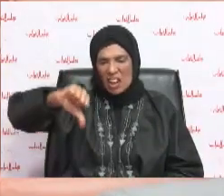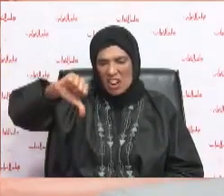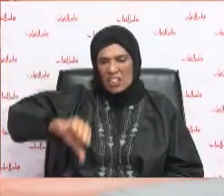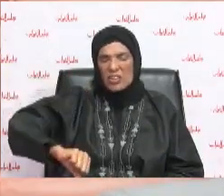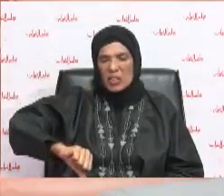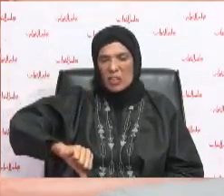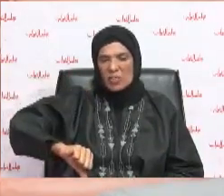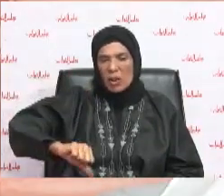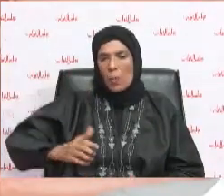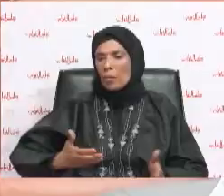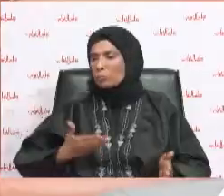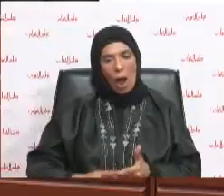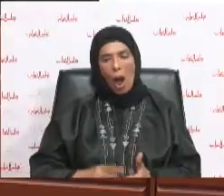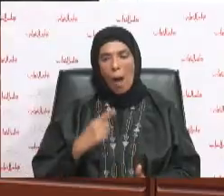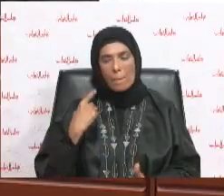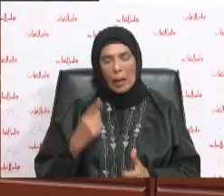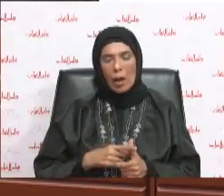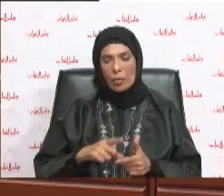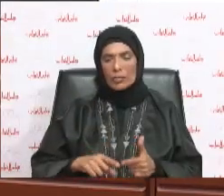إدارة أموال المساهمين.